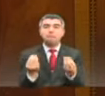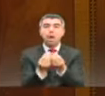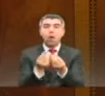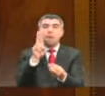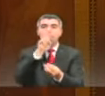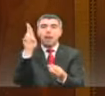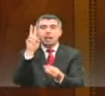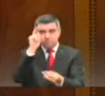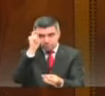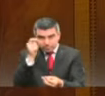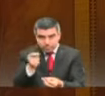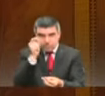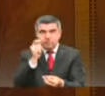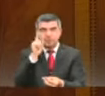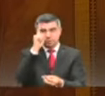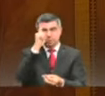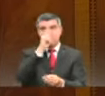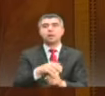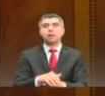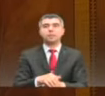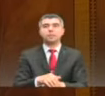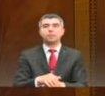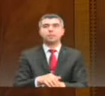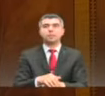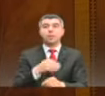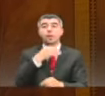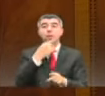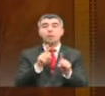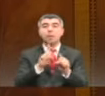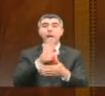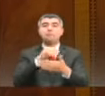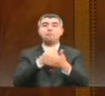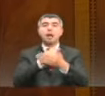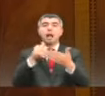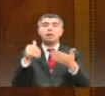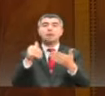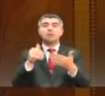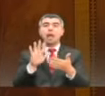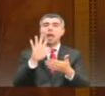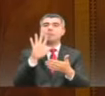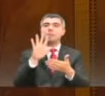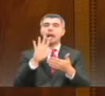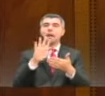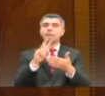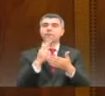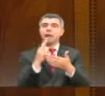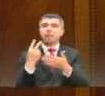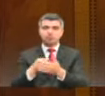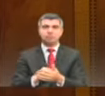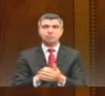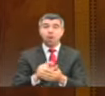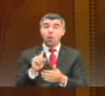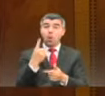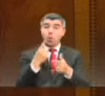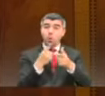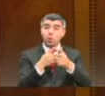جلالة الملك محمد السادس حفظه الله. ويتوزع البرنامج الحكومي على 5 محاور هي: أولاً،